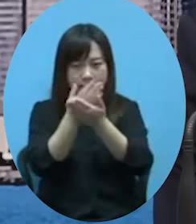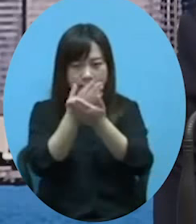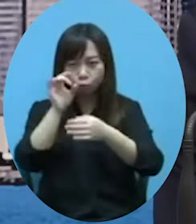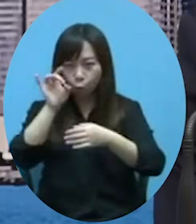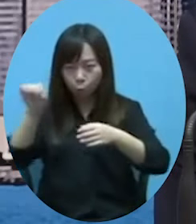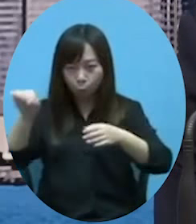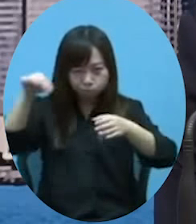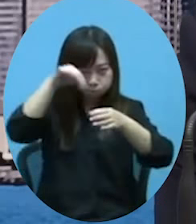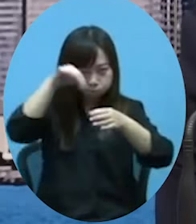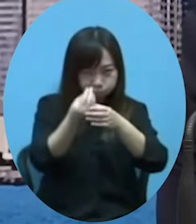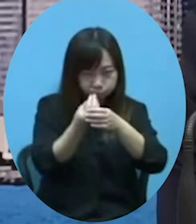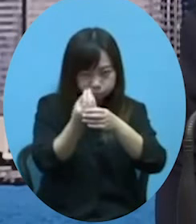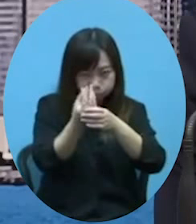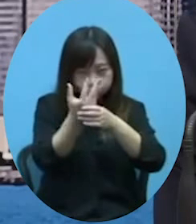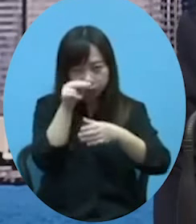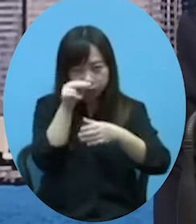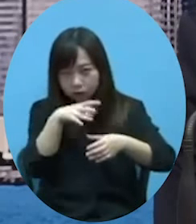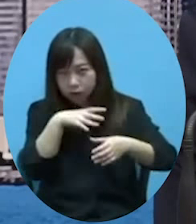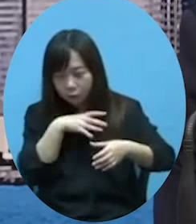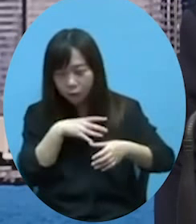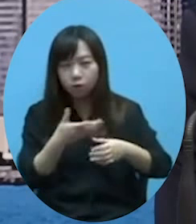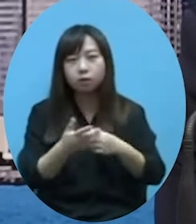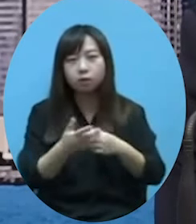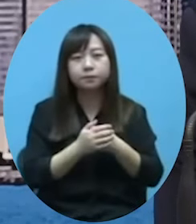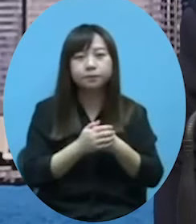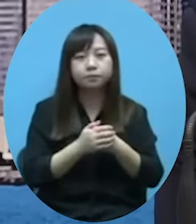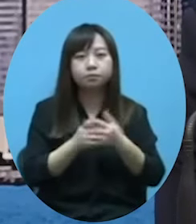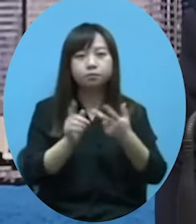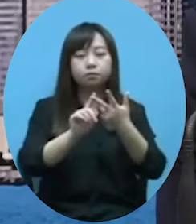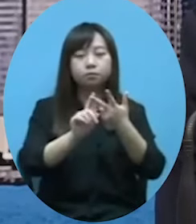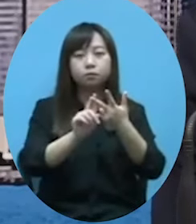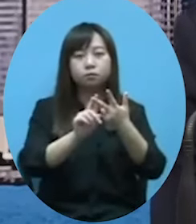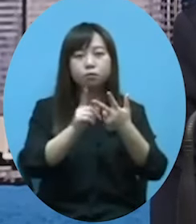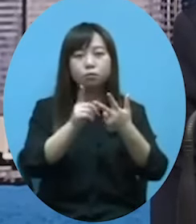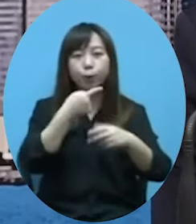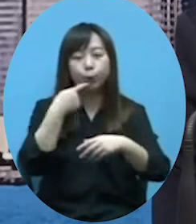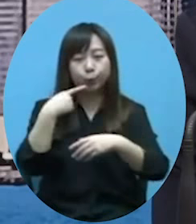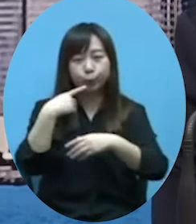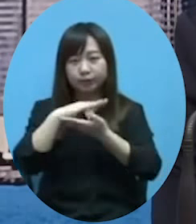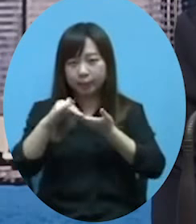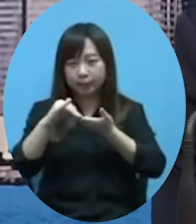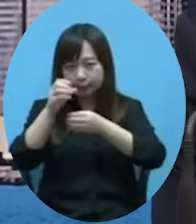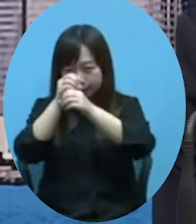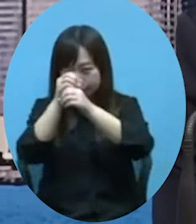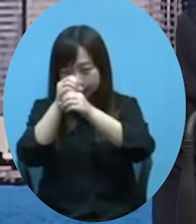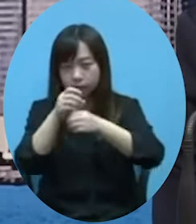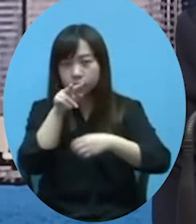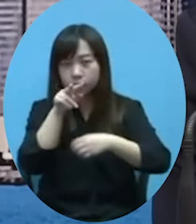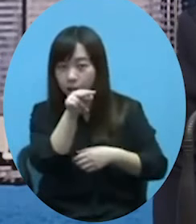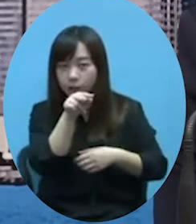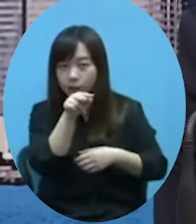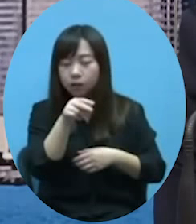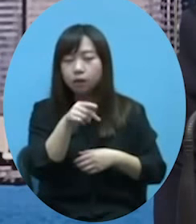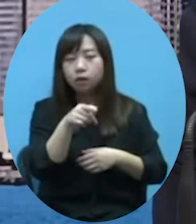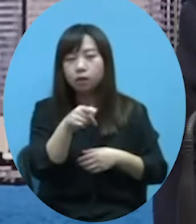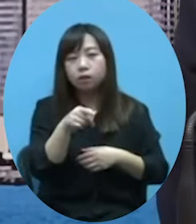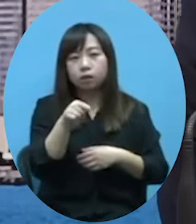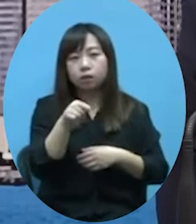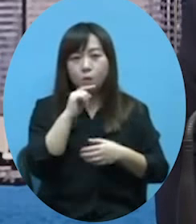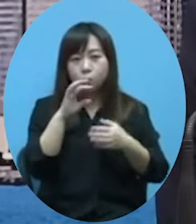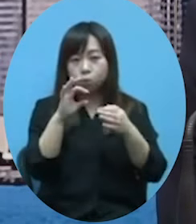第三個呢就剛才我所說呢就是就是做一個血清學的測試看看它究竟在那個